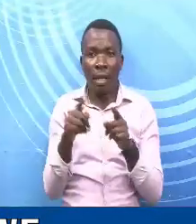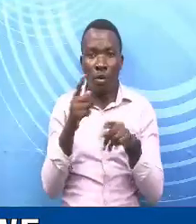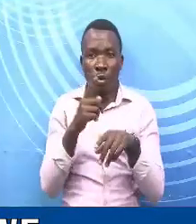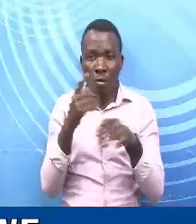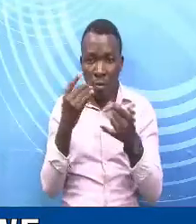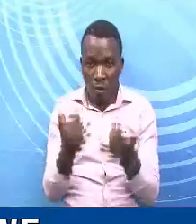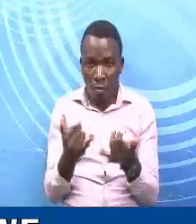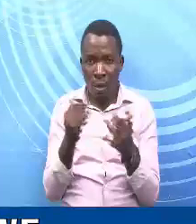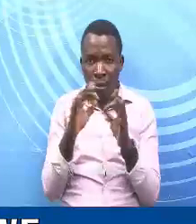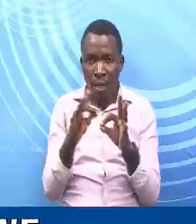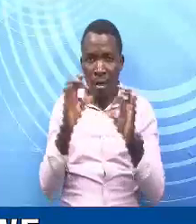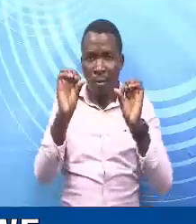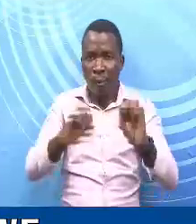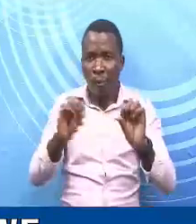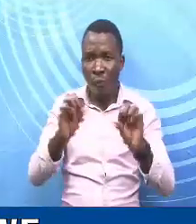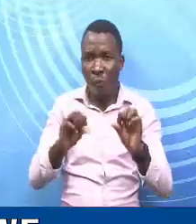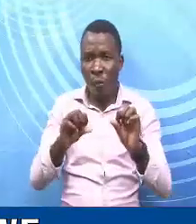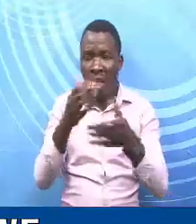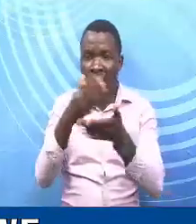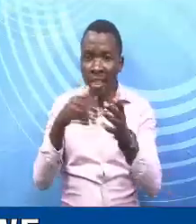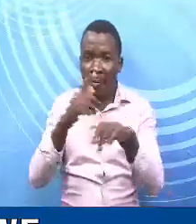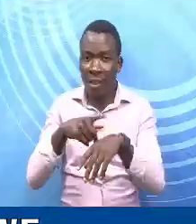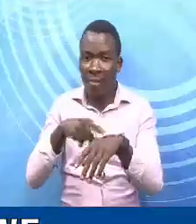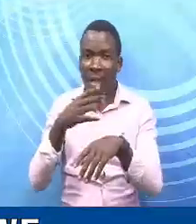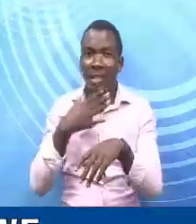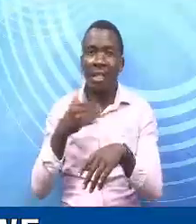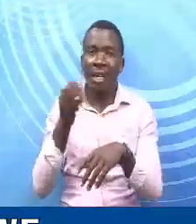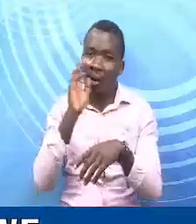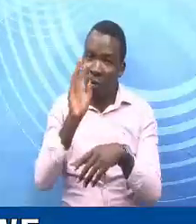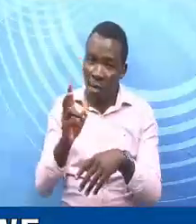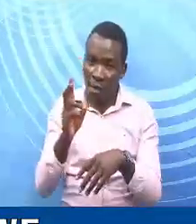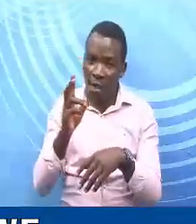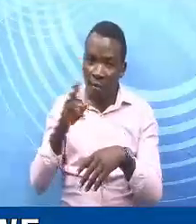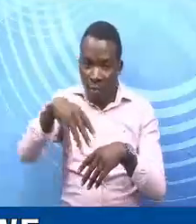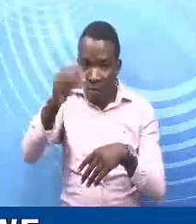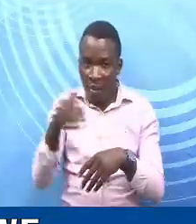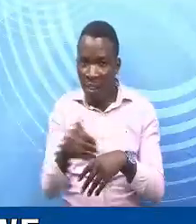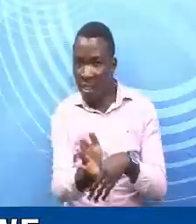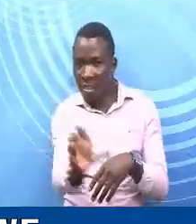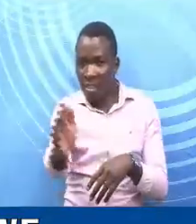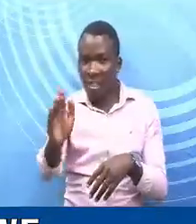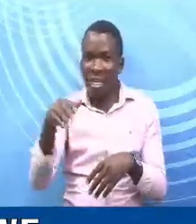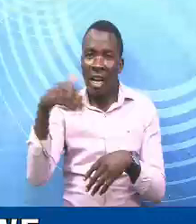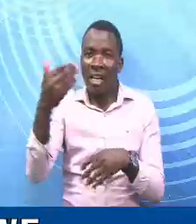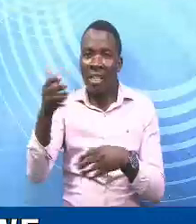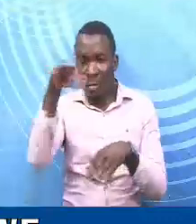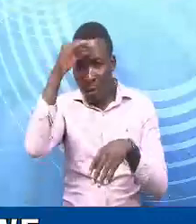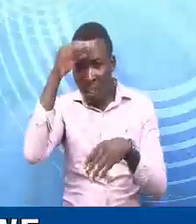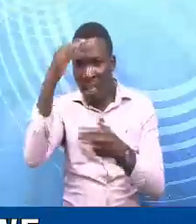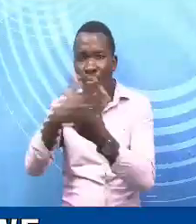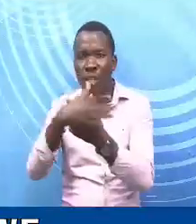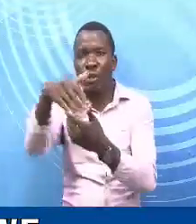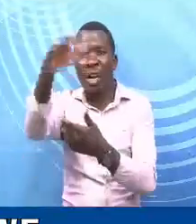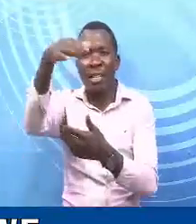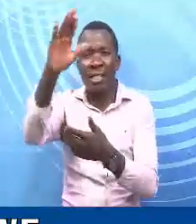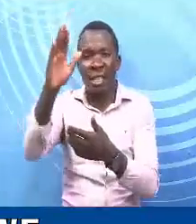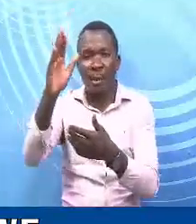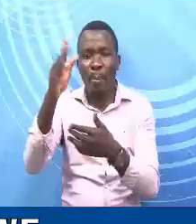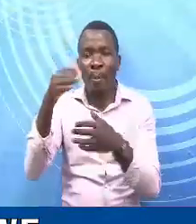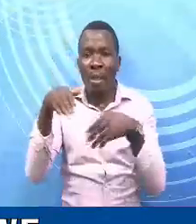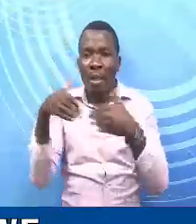byari bimereye neza ko hari igihe yashakaga nko kujya kuzerera akajya gufata imico hanze kandi nanone kumuzirikira mu